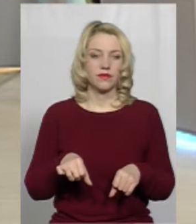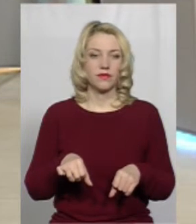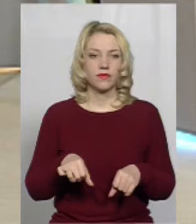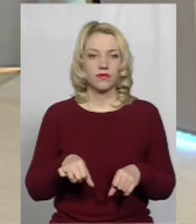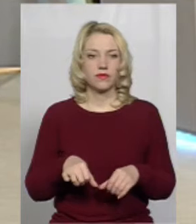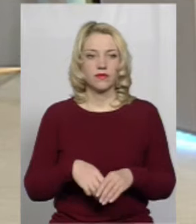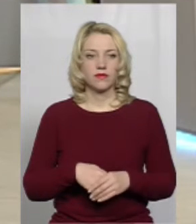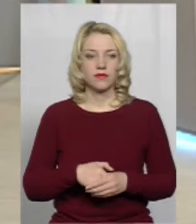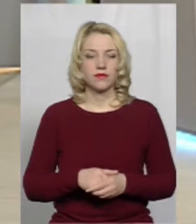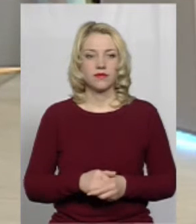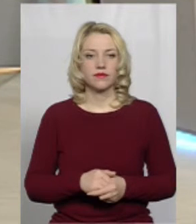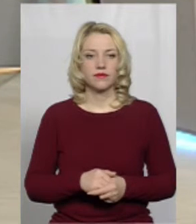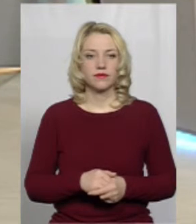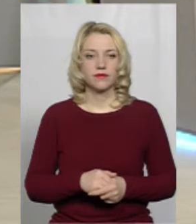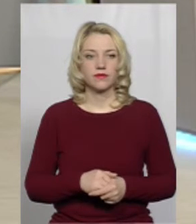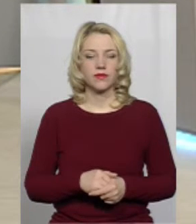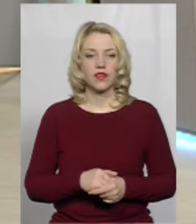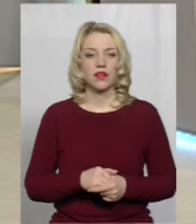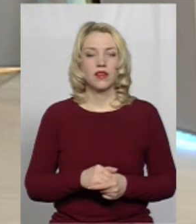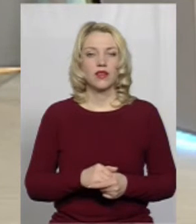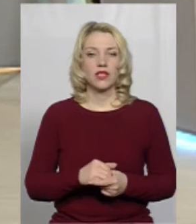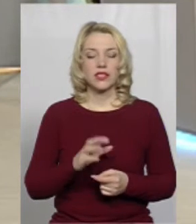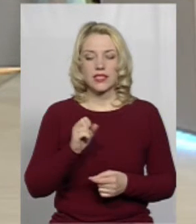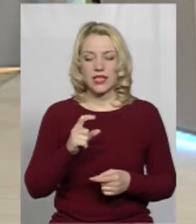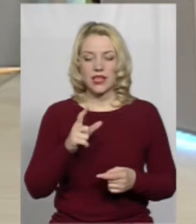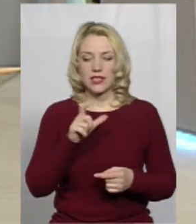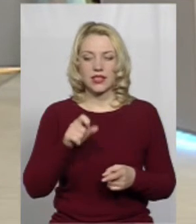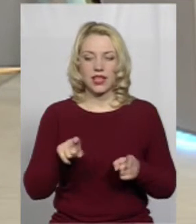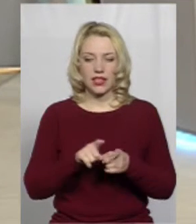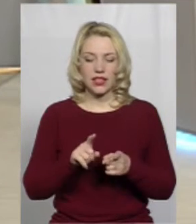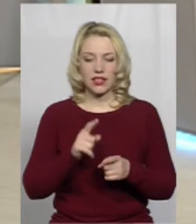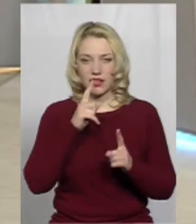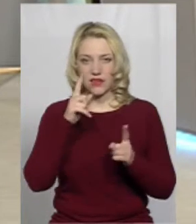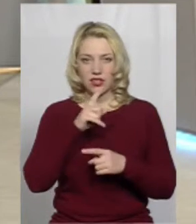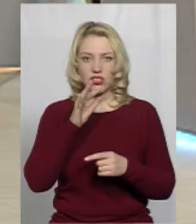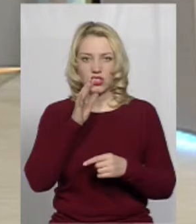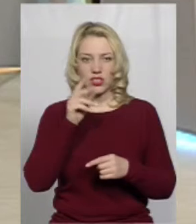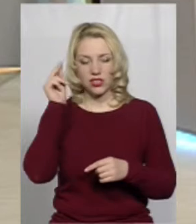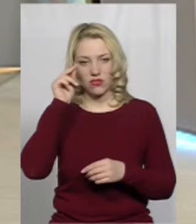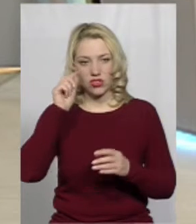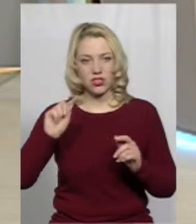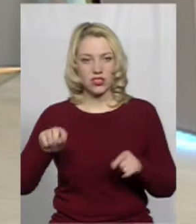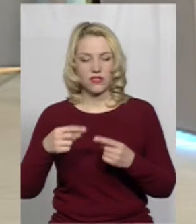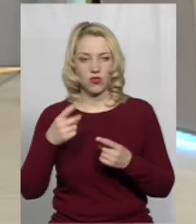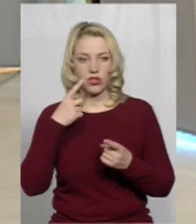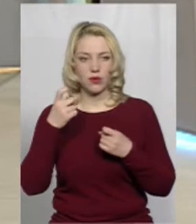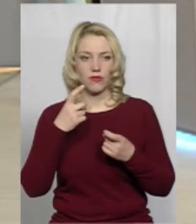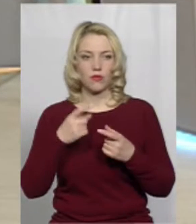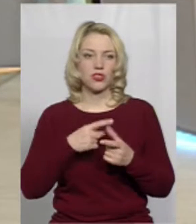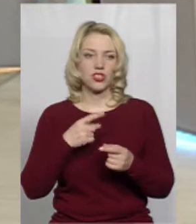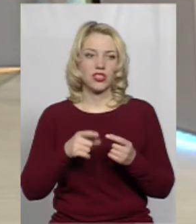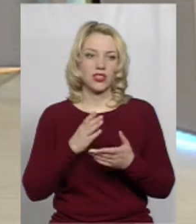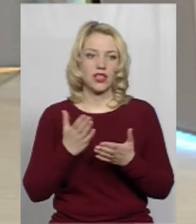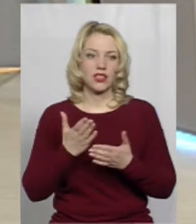за такий не дуже великий час, так, навчити створювати інформацію. Чи є